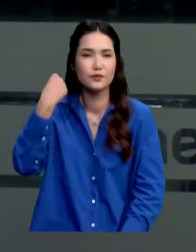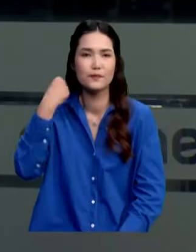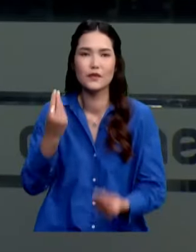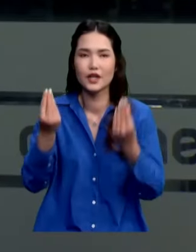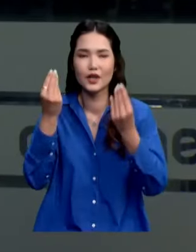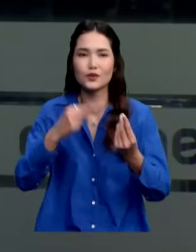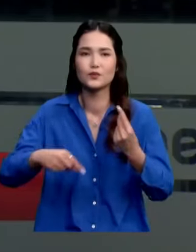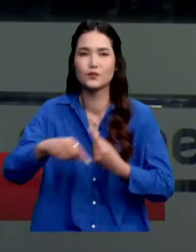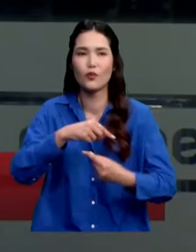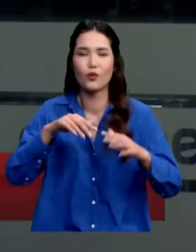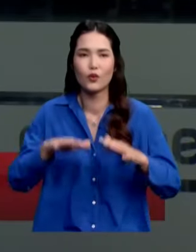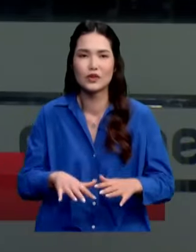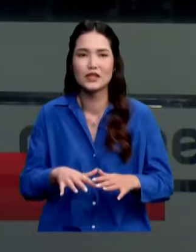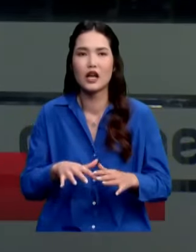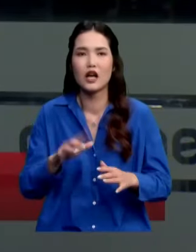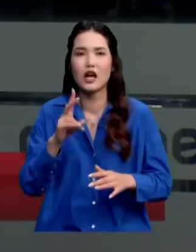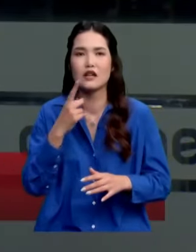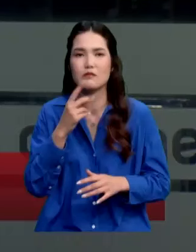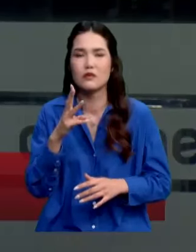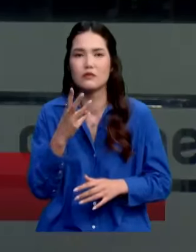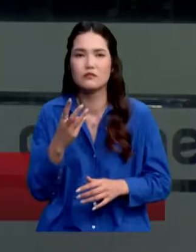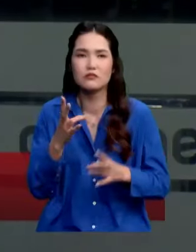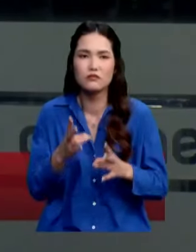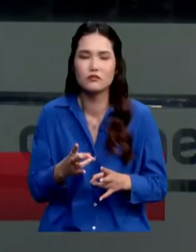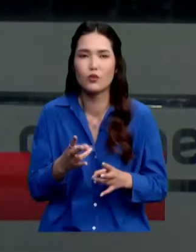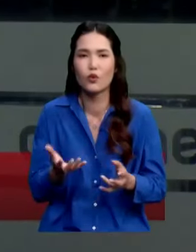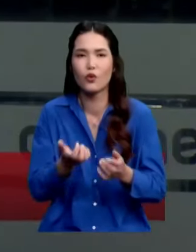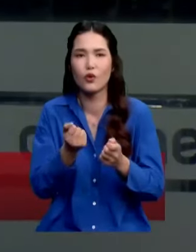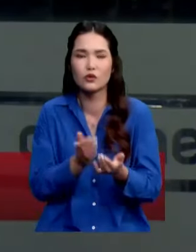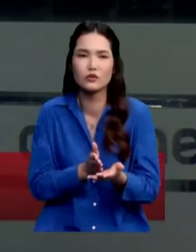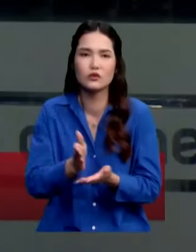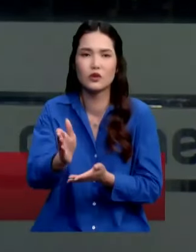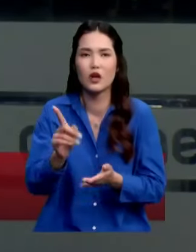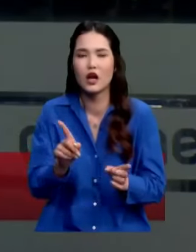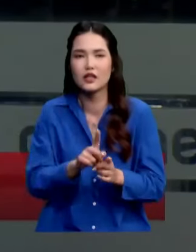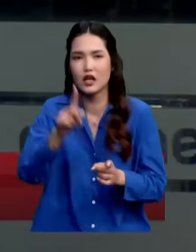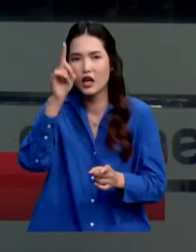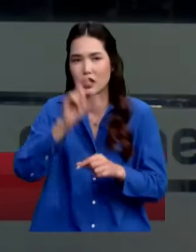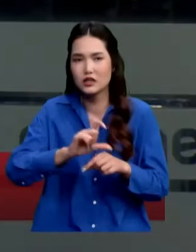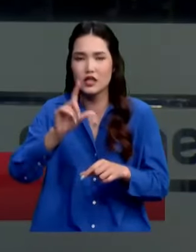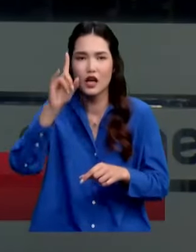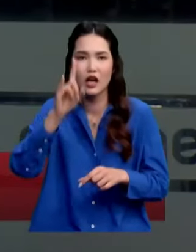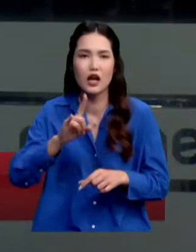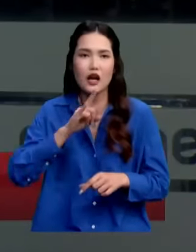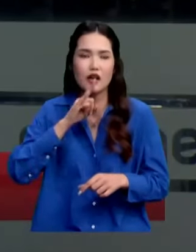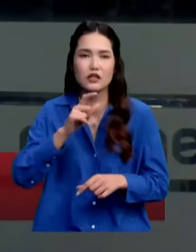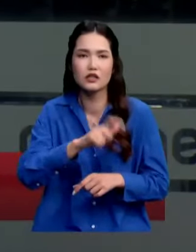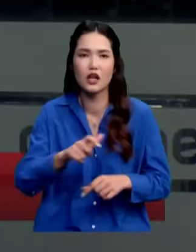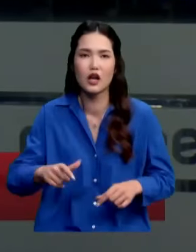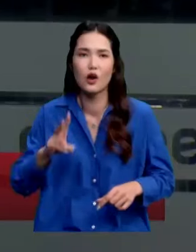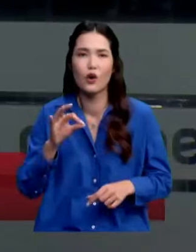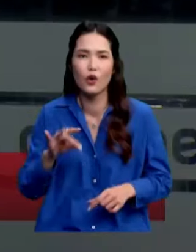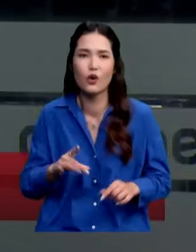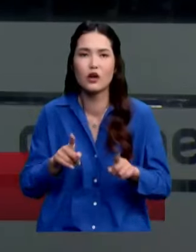Президент ірі бизнес өкілдеріне қысылтаяң шақта зардап шеккендерге қол ұшын созыңдар дегені сол ет. Қазақстан халқы қорынан